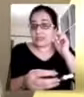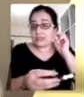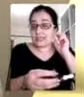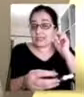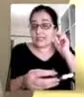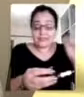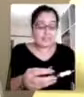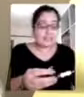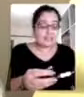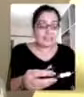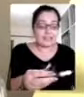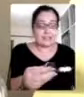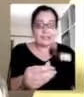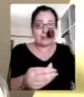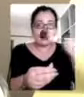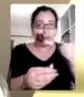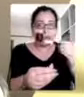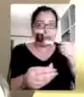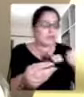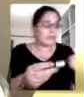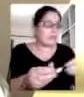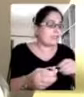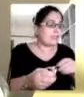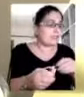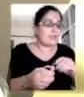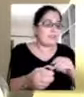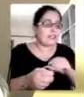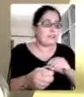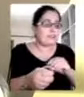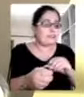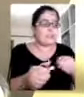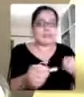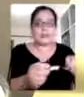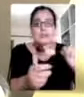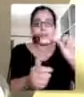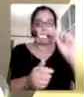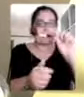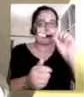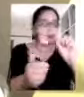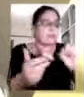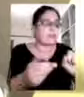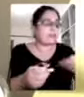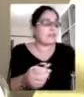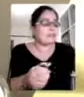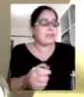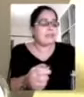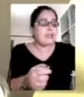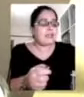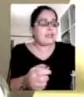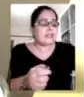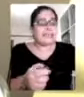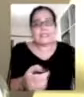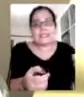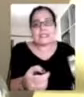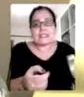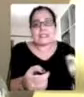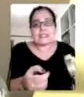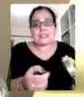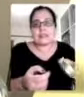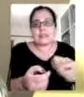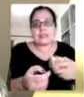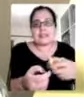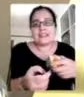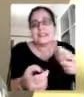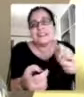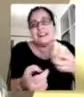olacak olmamızın şerefine bunu içime açayım diyorum. Zaten çok merak ediyordum. Neyle içeceğiz